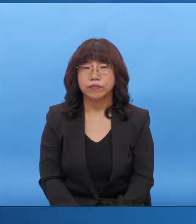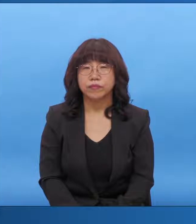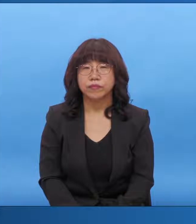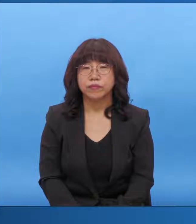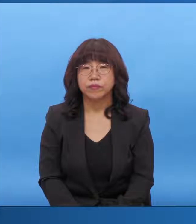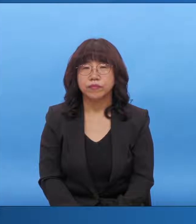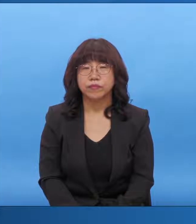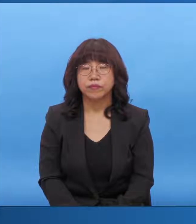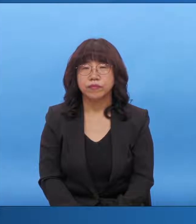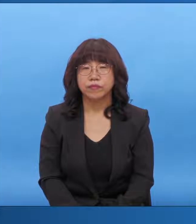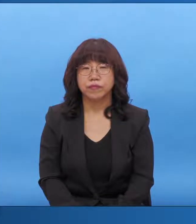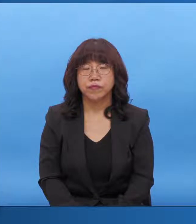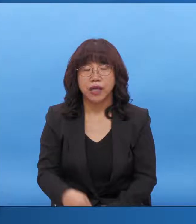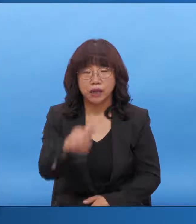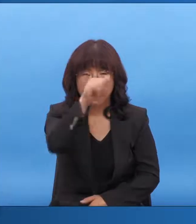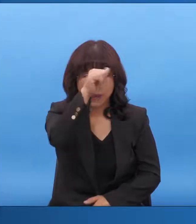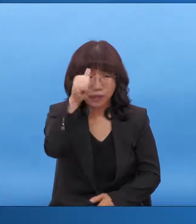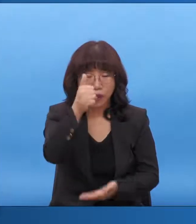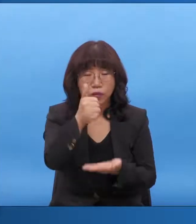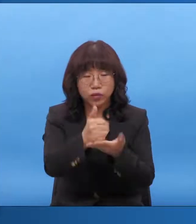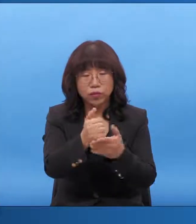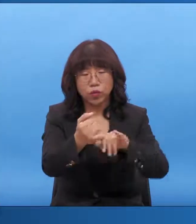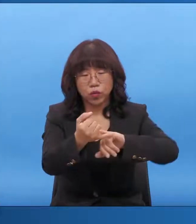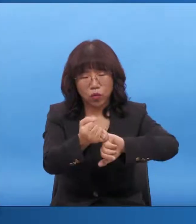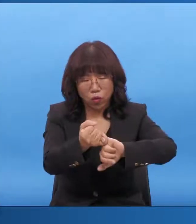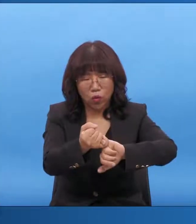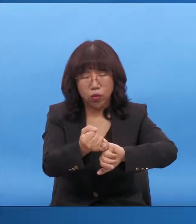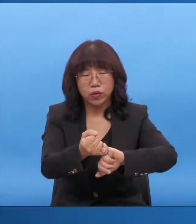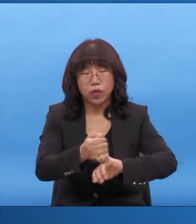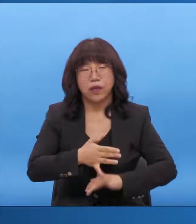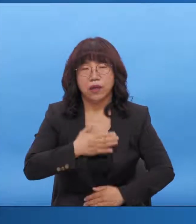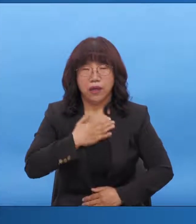장모님들 꼭 아셔야 돼요. 복음 없는